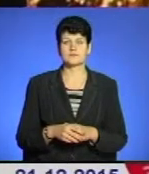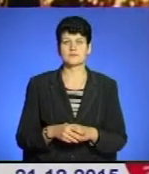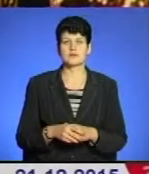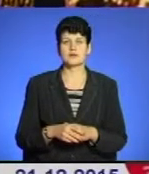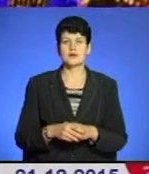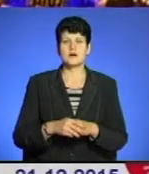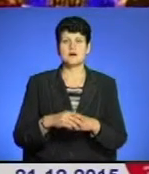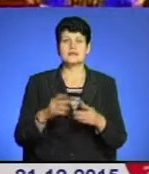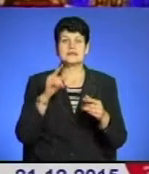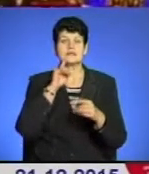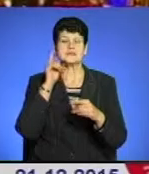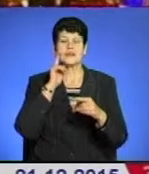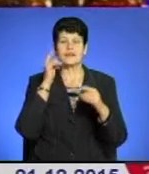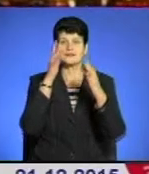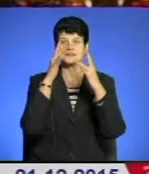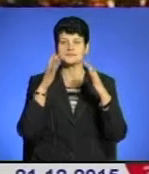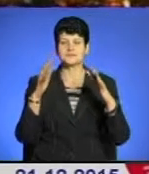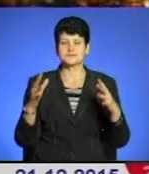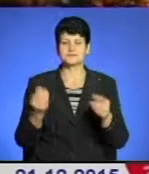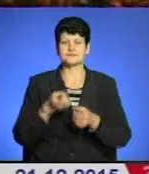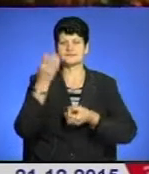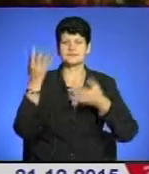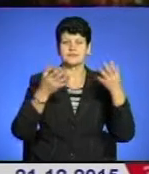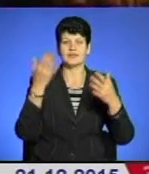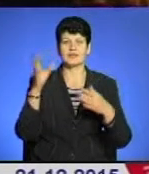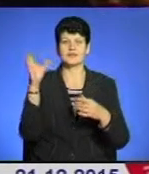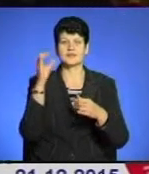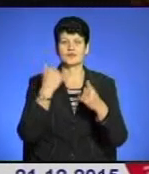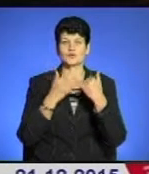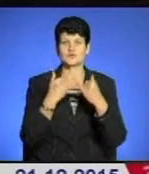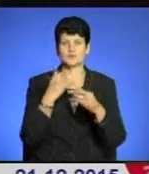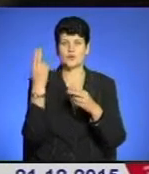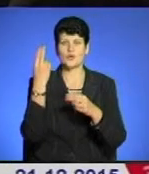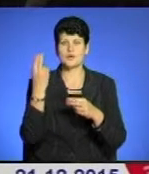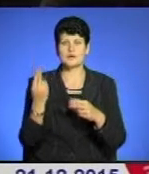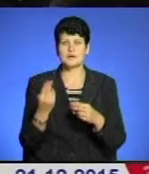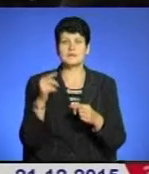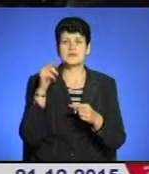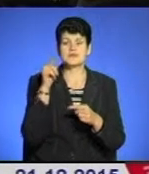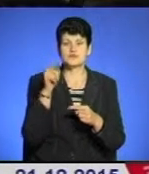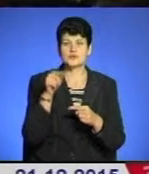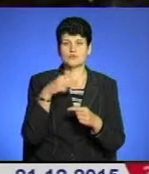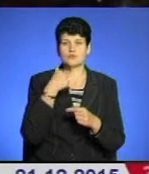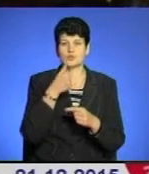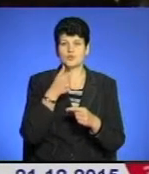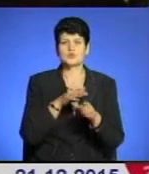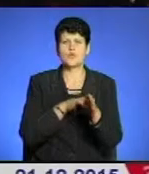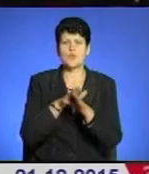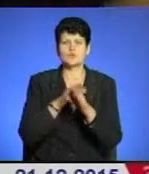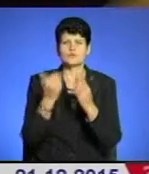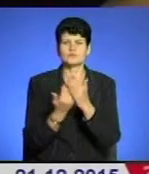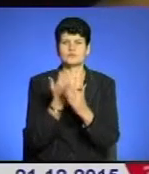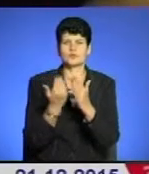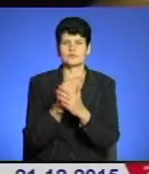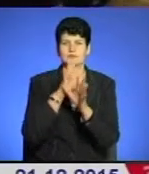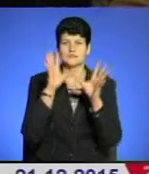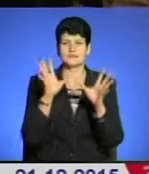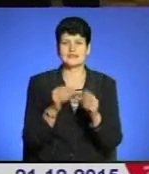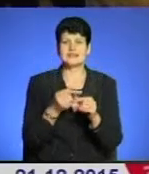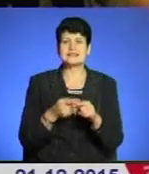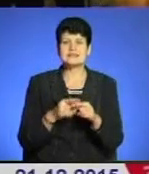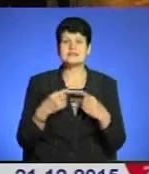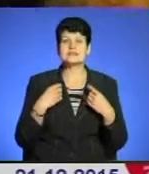Зелена красуня засяяла патріотичними кольорами. До слова, цьогоріч ілюмінацію Майдану повністю оновили. Так, це